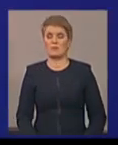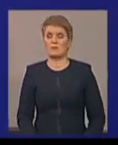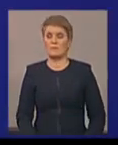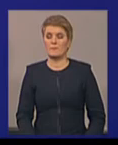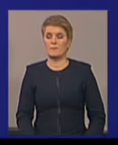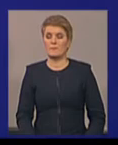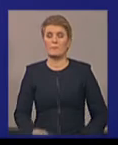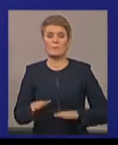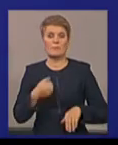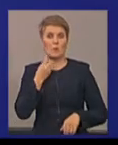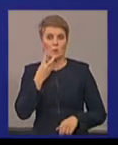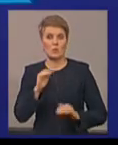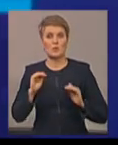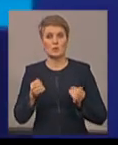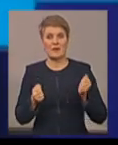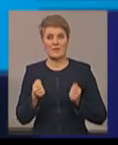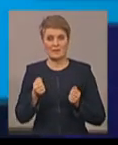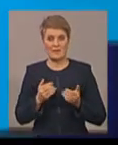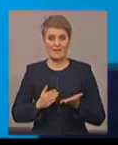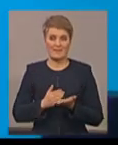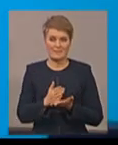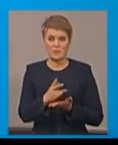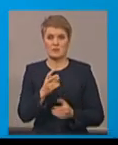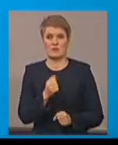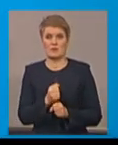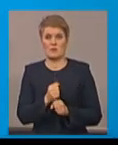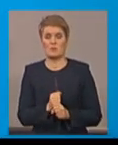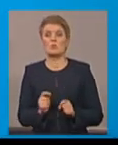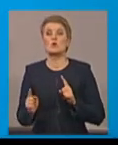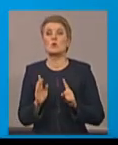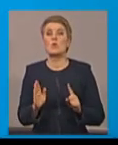По обіді частина водіїв таки вийшла на роботу. Що ж збирається робити з